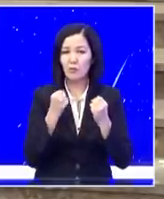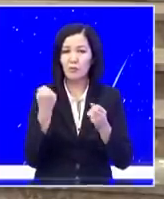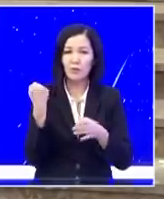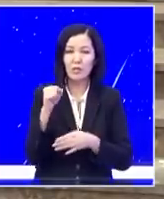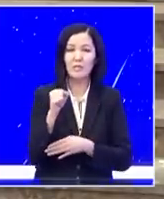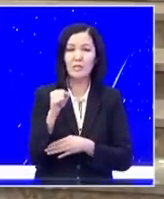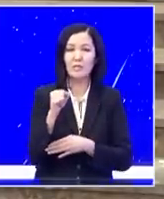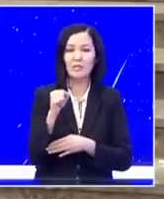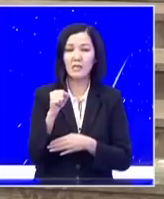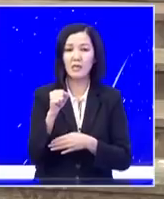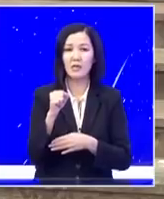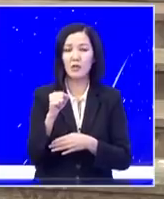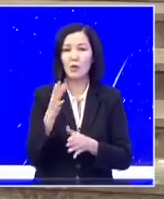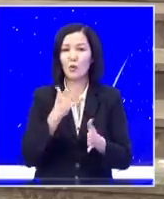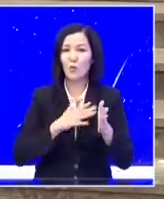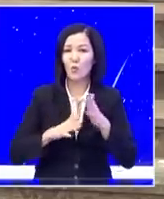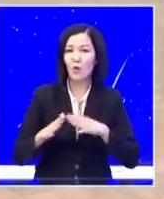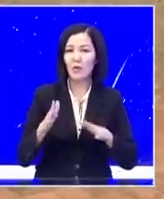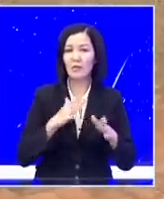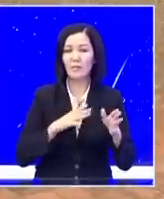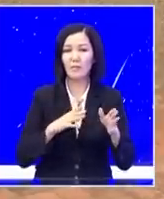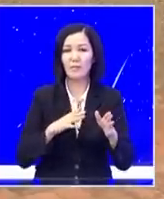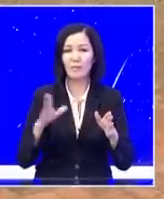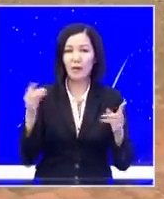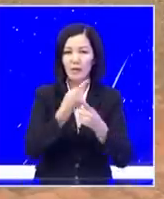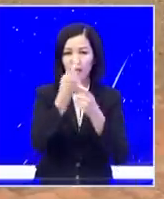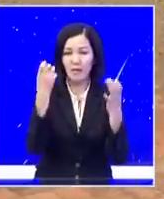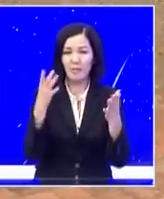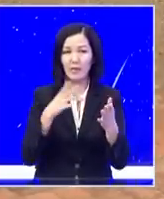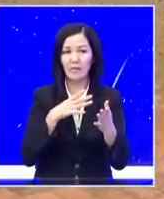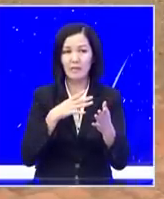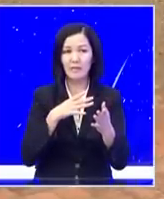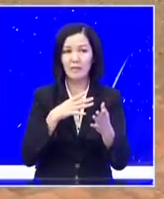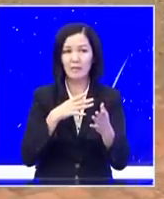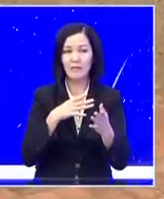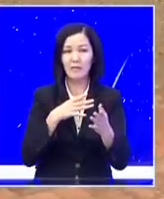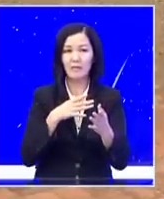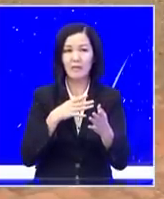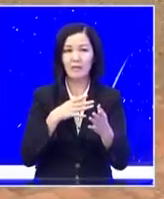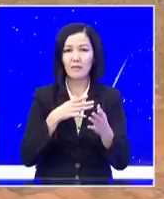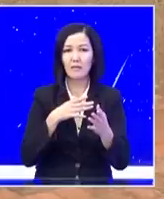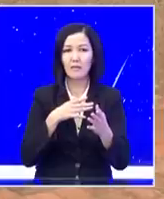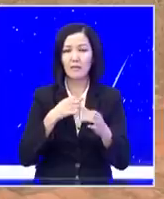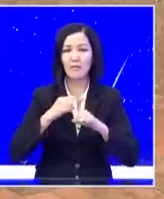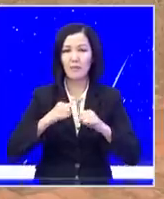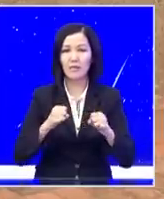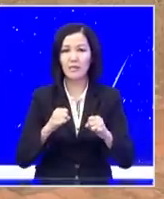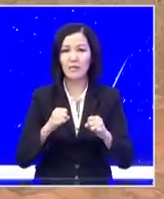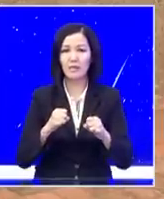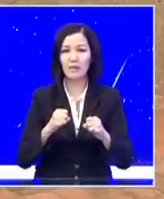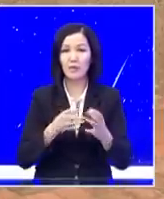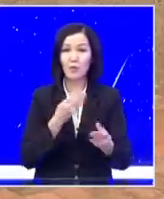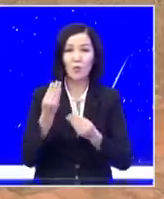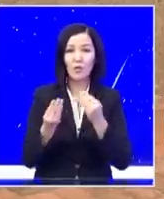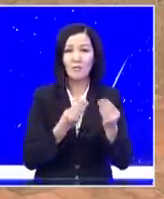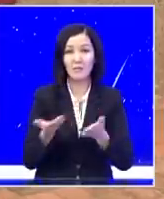жетсе, қуанышына шек жоқ болады. Теннис үстелінің басында кездесетінбіз. Ай, батыр, қолыңыз болса кел, бір партия